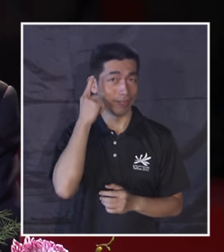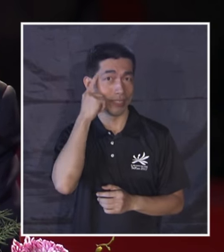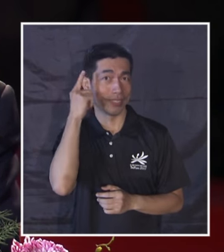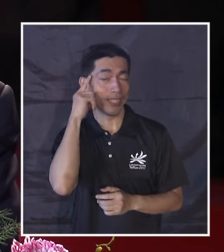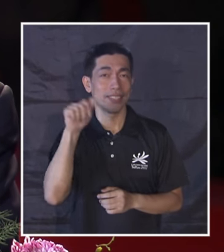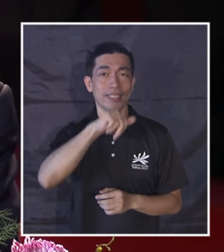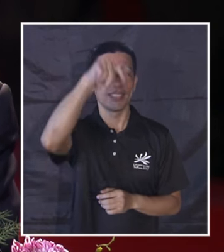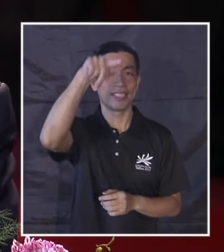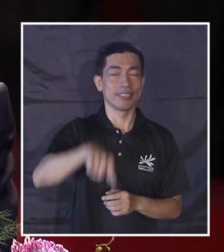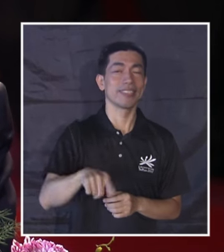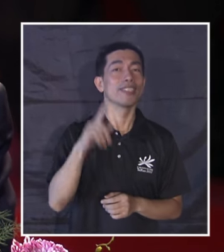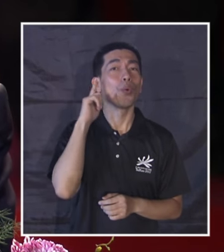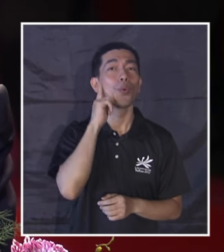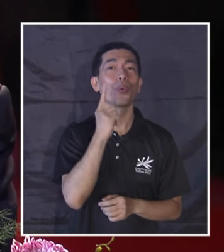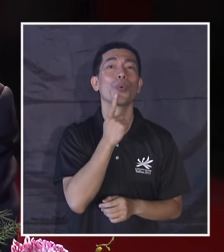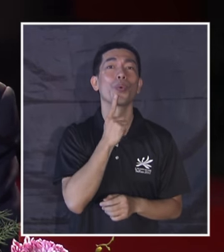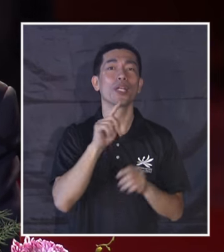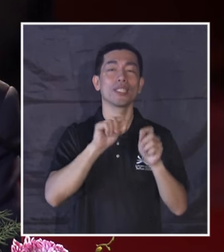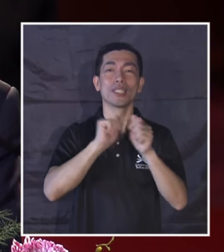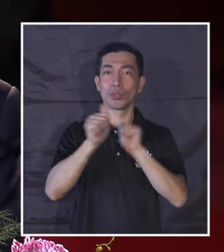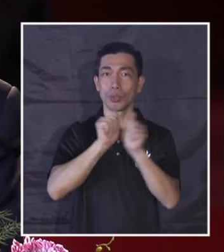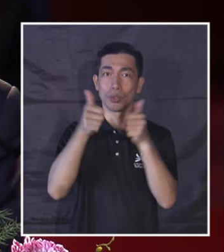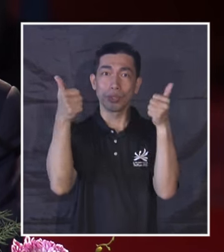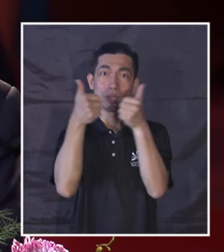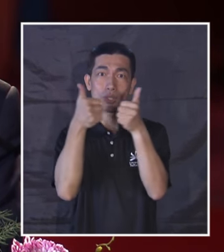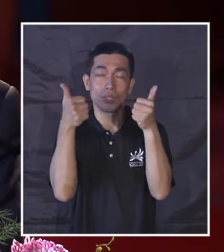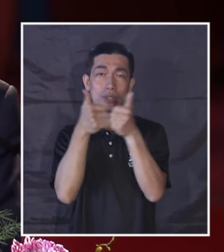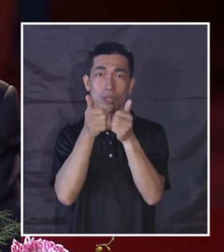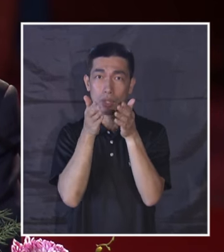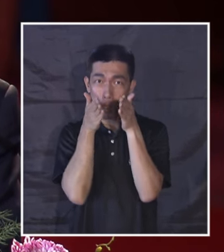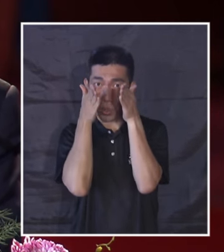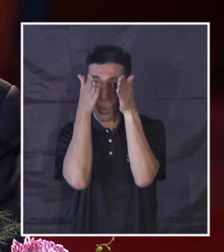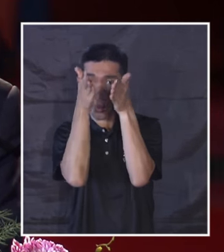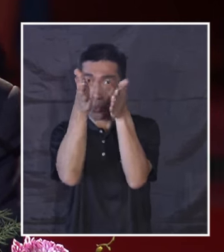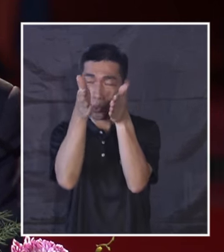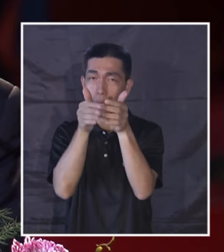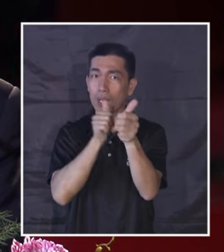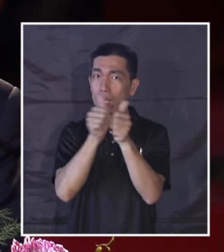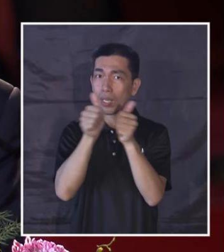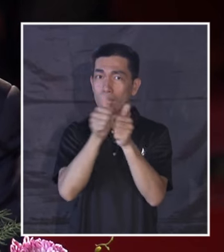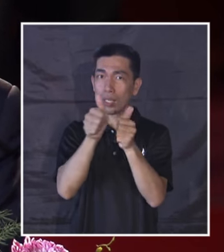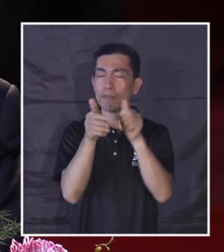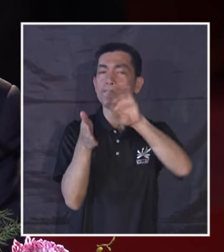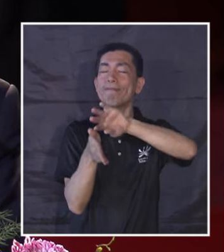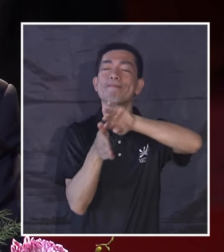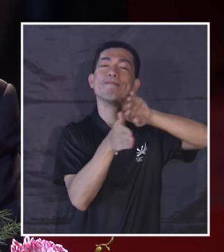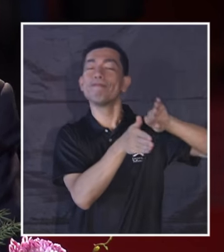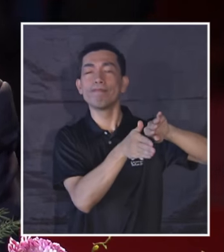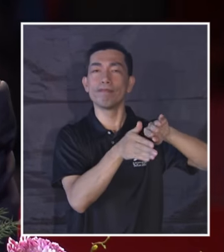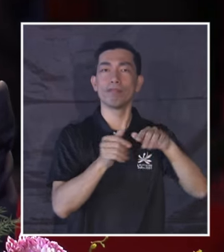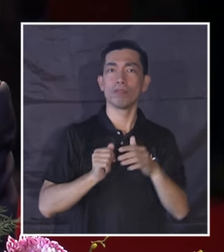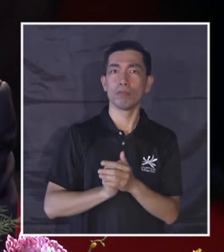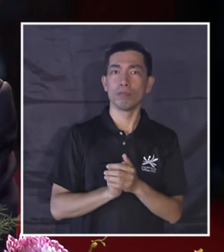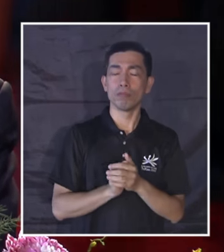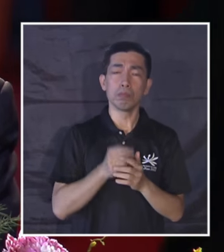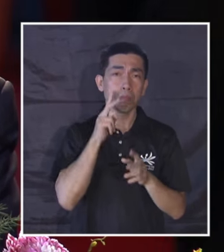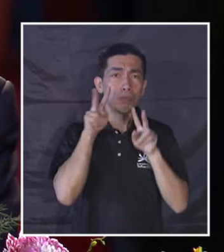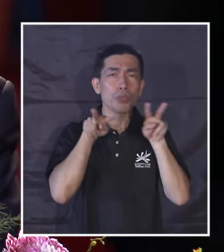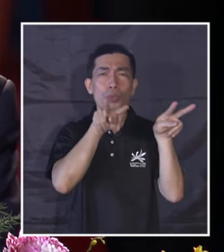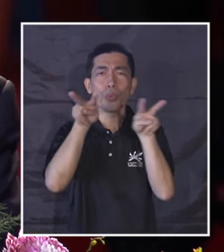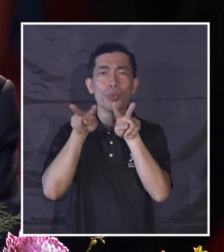办意义不仅是在竞技比赛，赛会所呈现出的力与